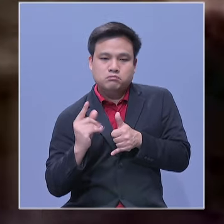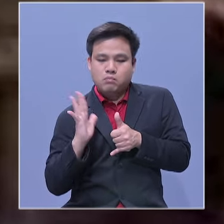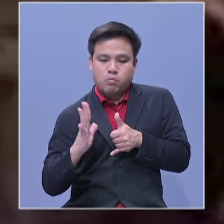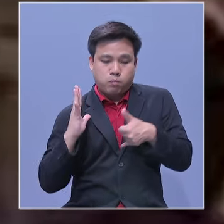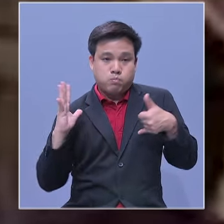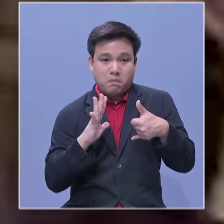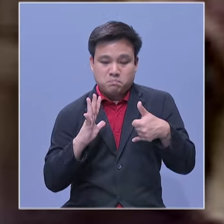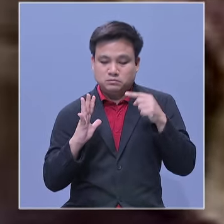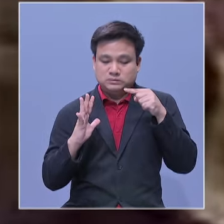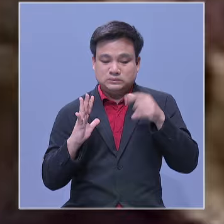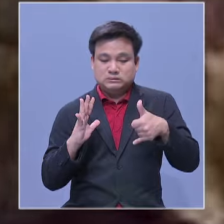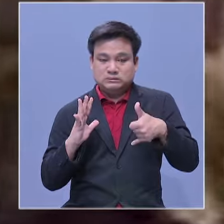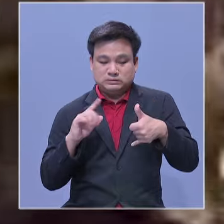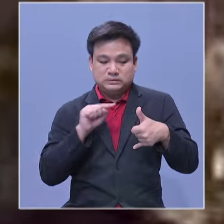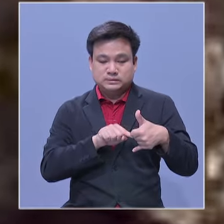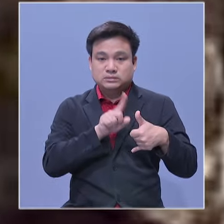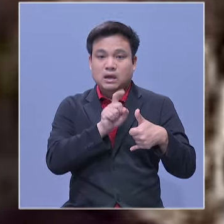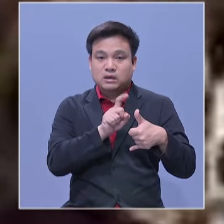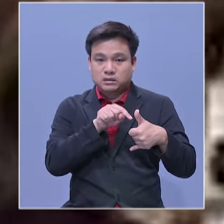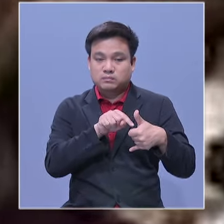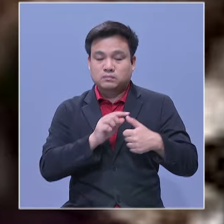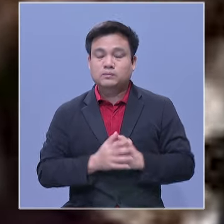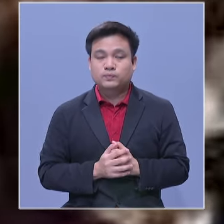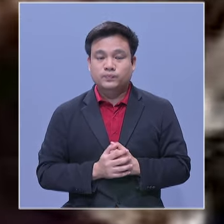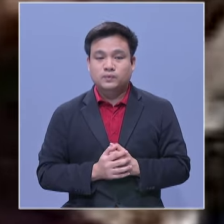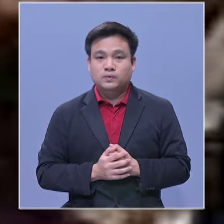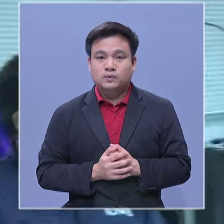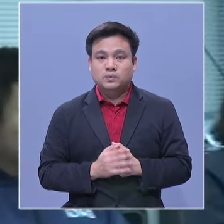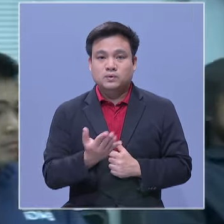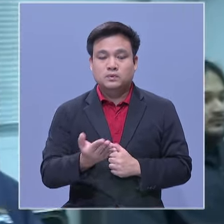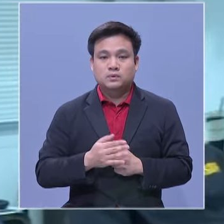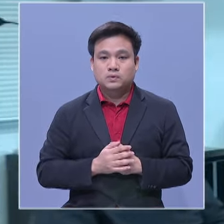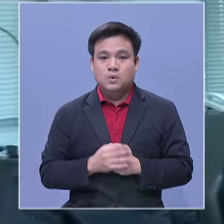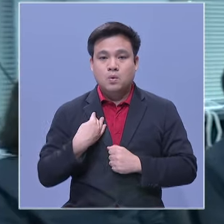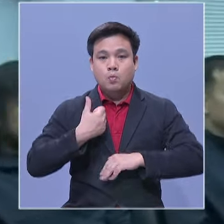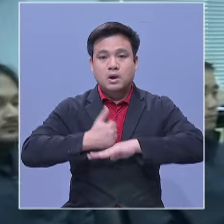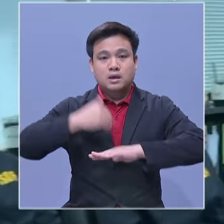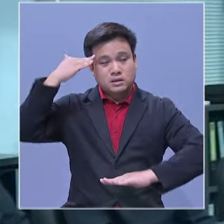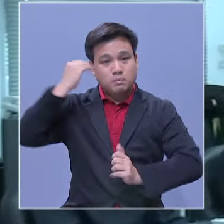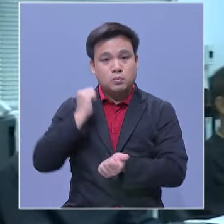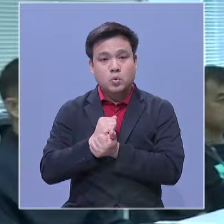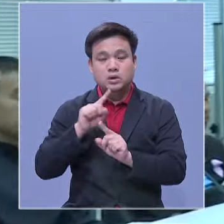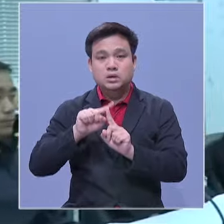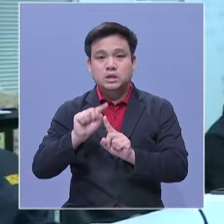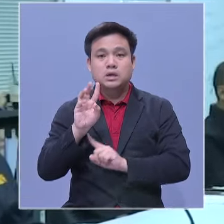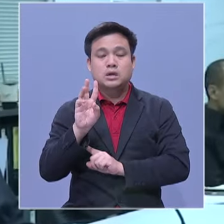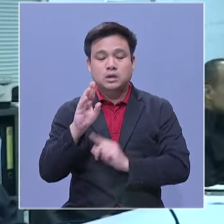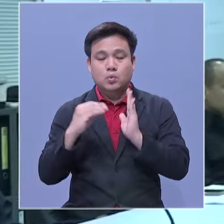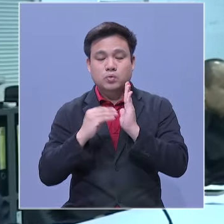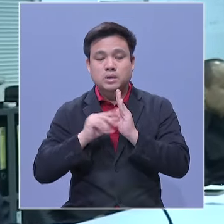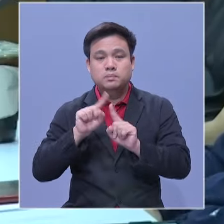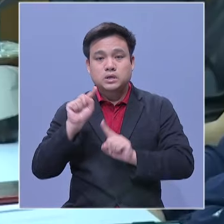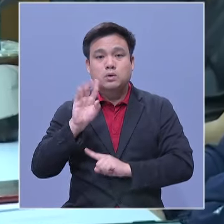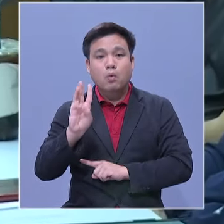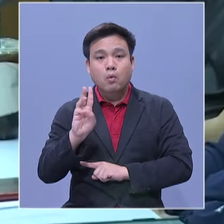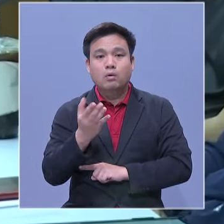าเลยนะคะพลตำรวจตรีสามารถพรหมชาติผู้บังคับการตำรวจนครบาล6ท่านบอกว่าท่านมาประชุมติดตามความคืบหน้าแนวท